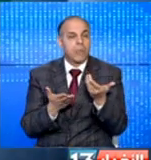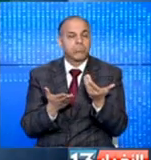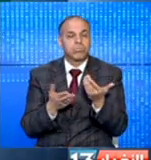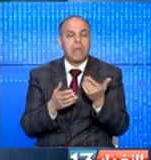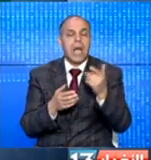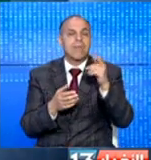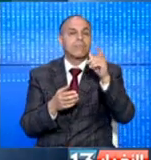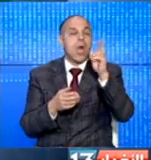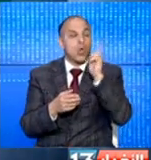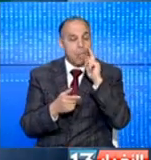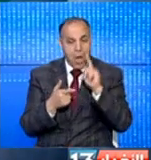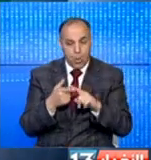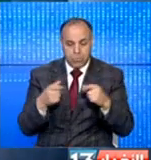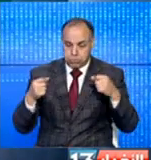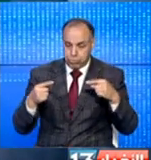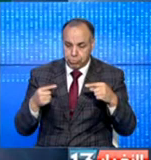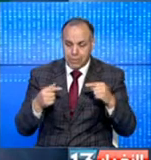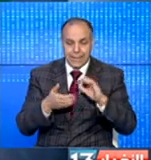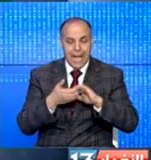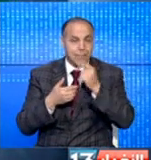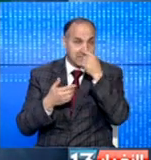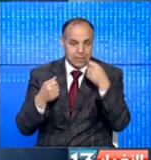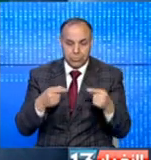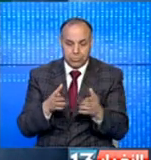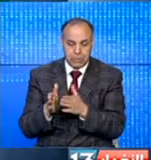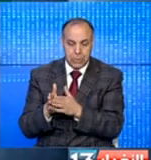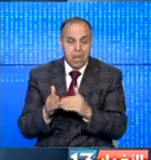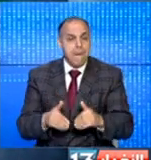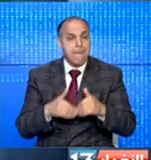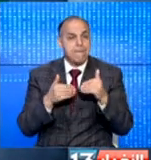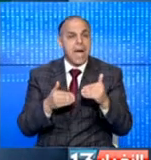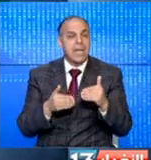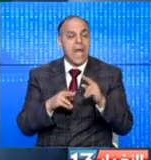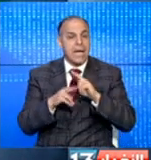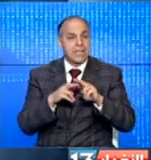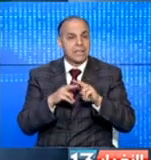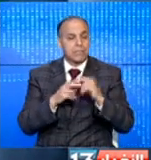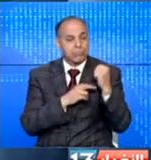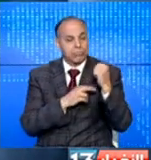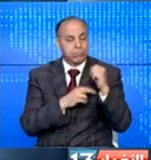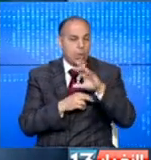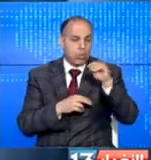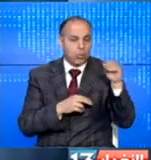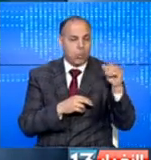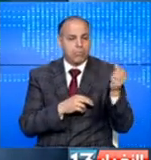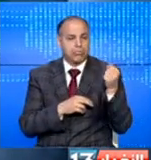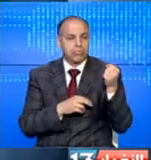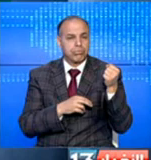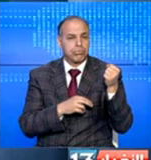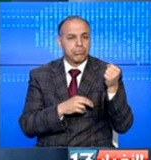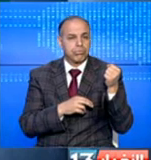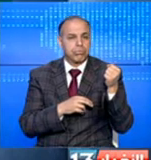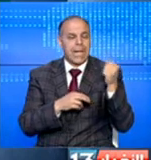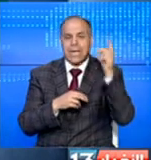الدالية الرياضية بجرومباليا في مواجهة الاتحاد المنستيري، فيما ينزل النجم الراتسي حامل لقب ضيفا على الفائز من لقاء